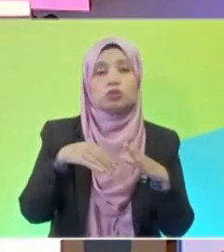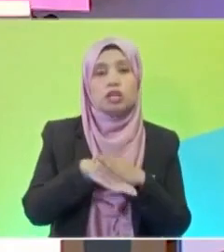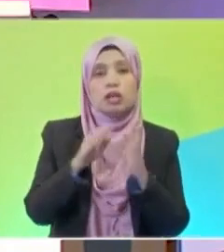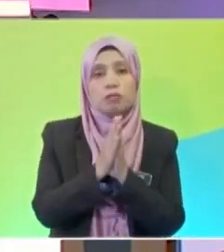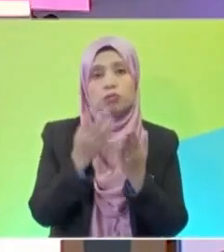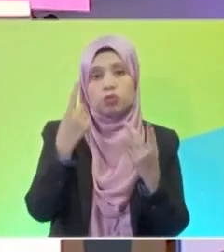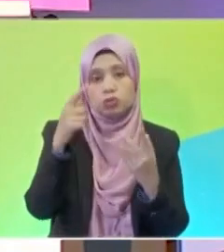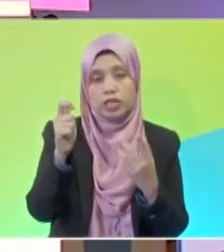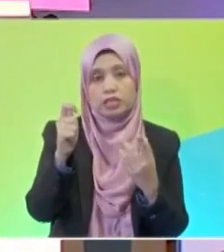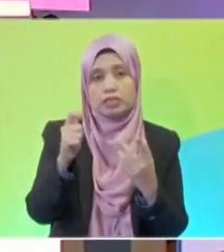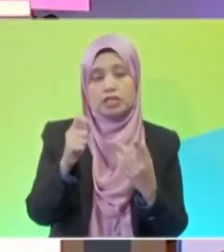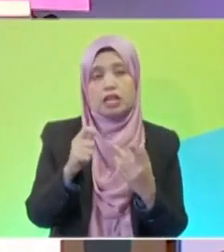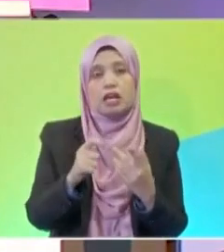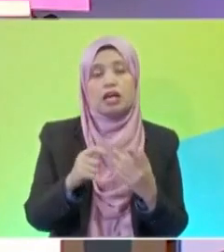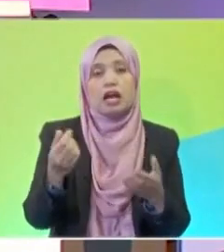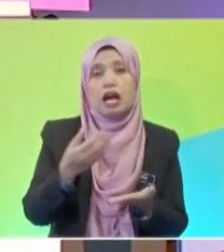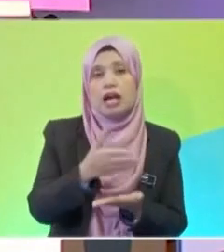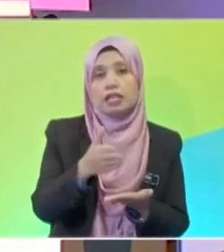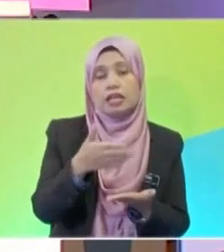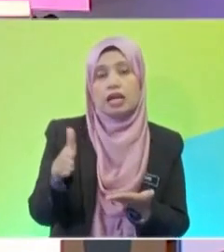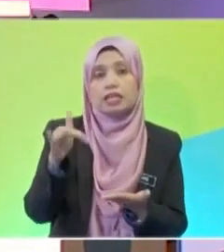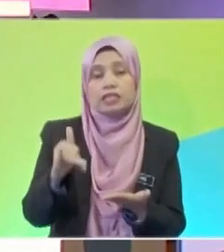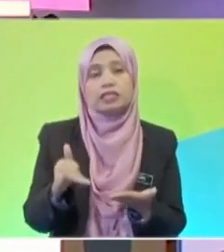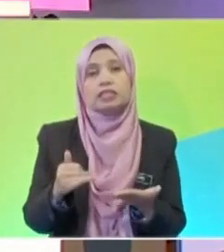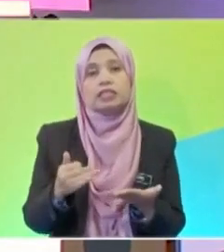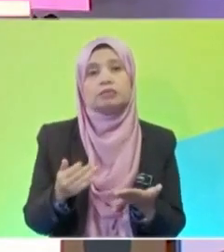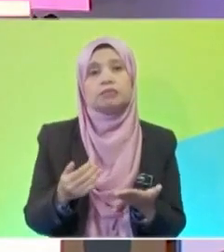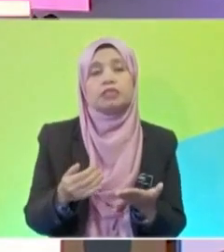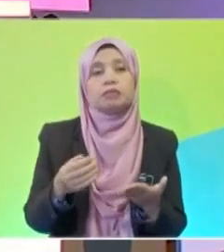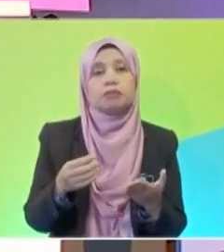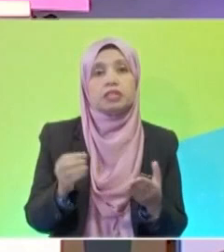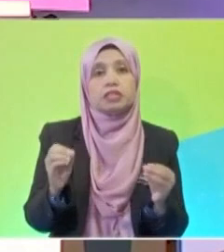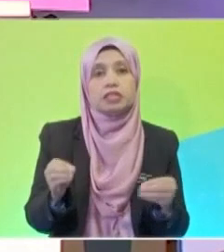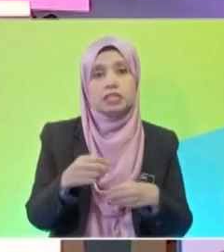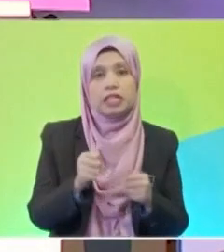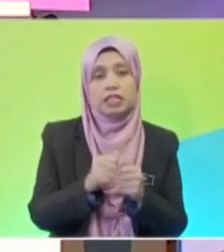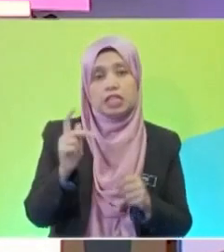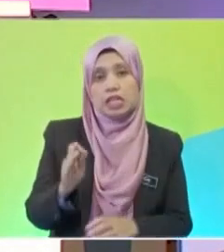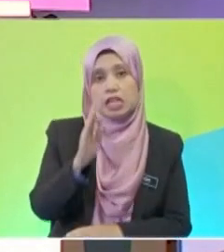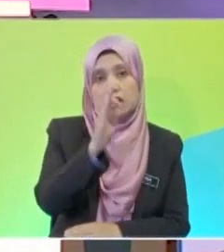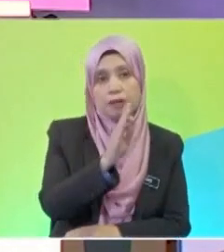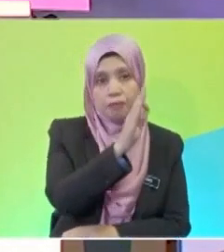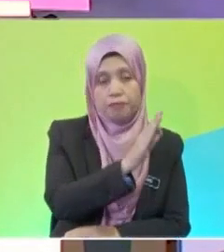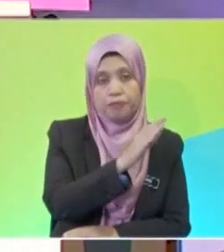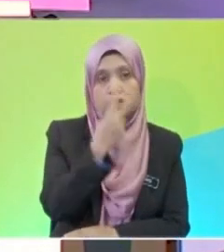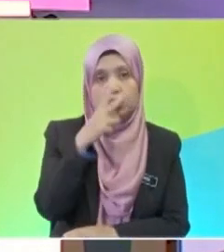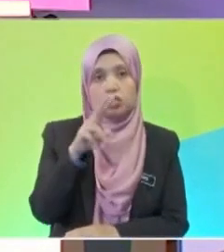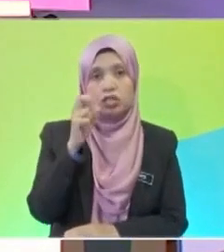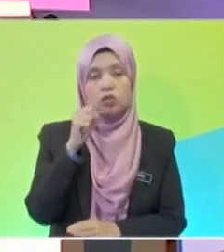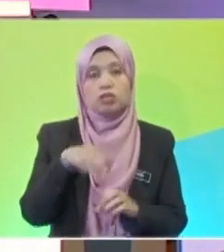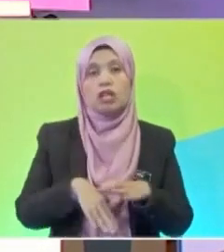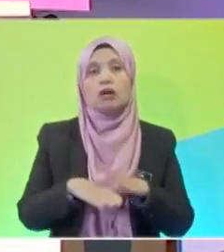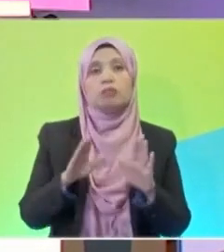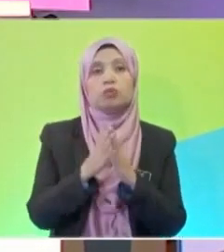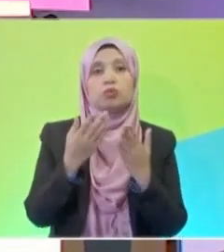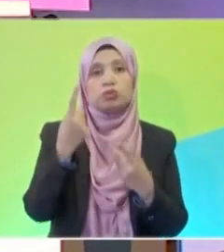teks contoh agihan yang diagih antara kilang dan pejabat. Boleh rujuk di sini, awak boleh lihat dalam buku teks bagaimana buku teks